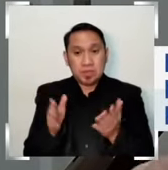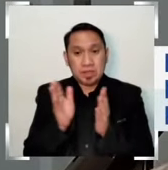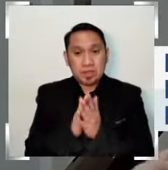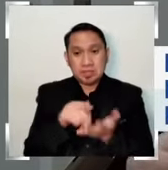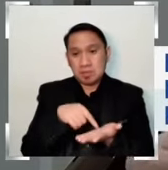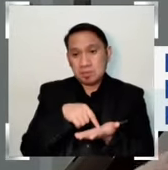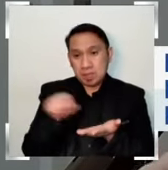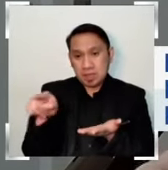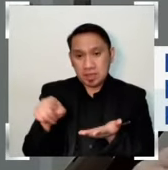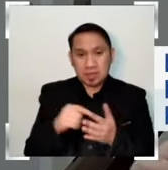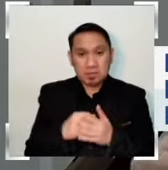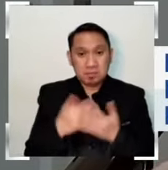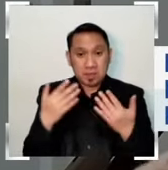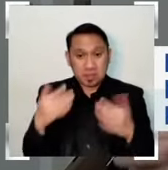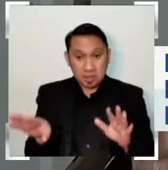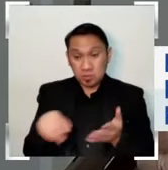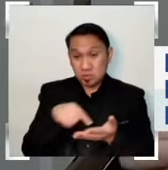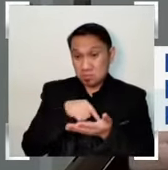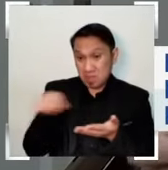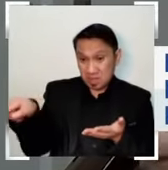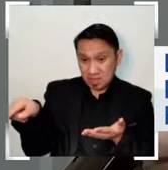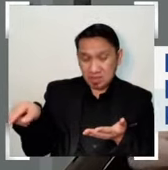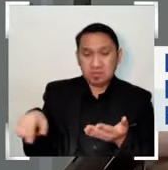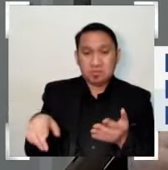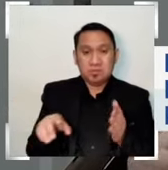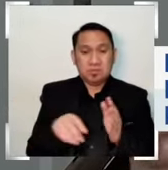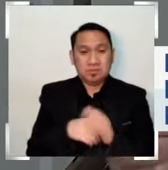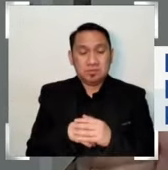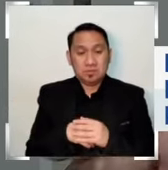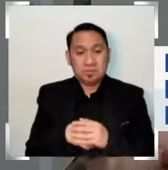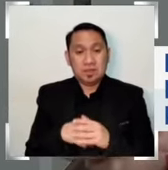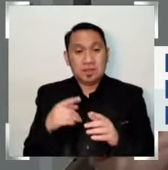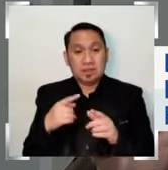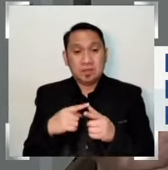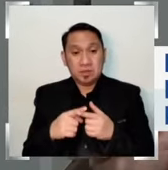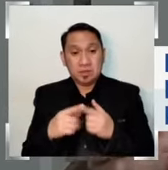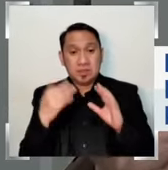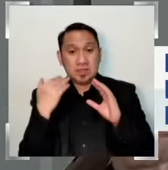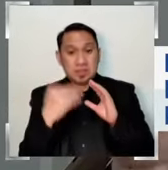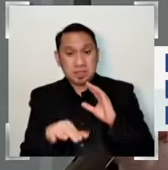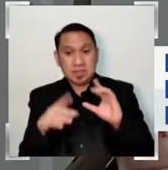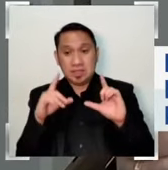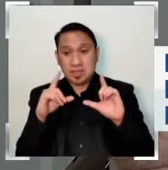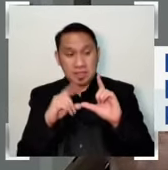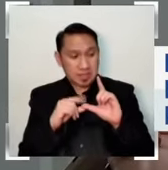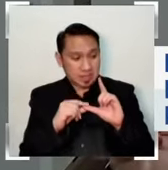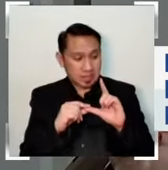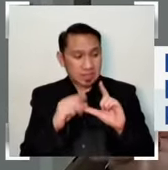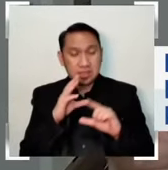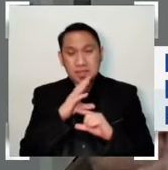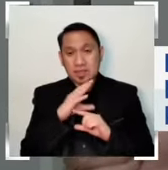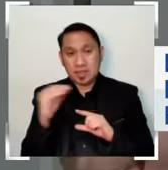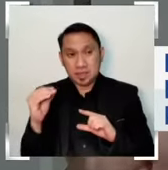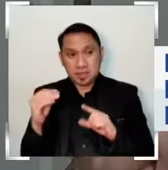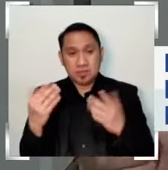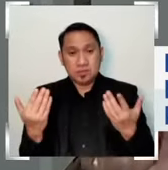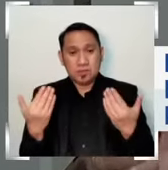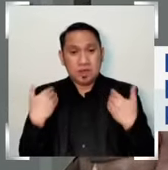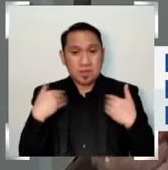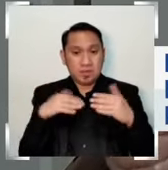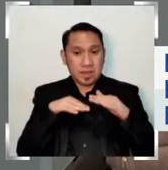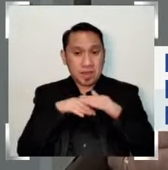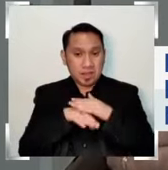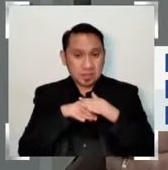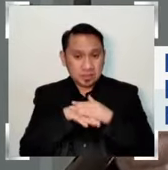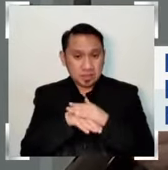Matapos magbayad ng client ng subscription fee, padadalhan niya ito ng link and then doon ma-access nung client